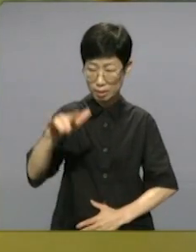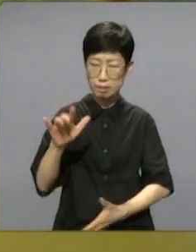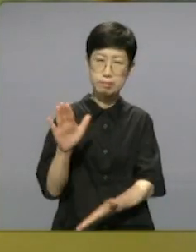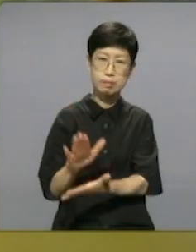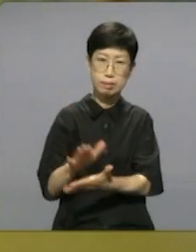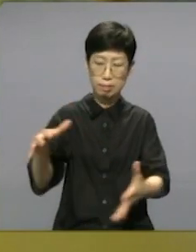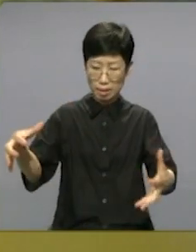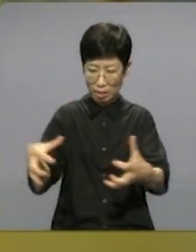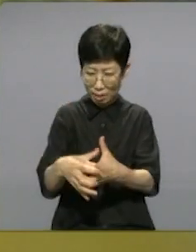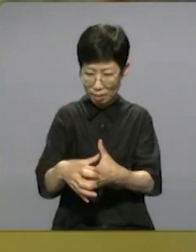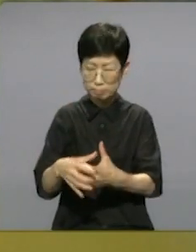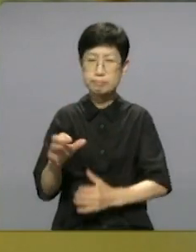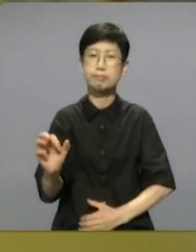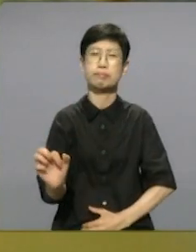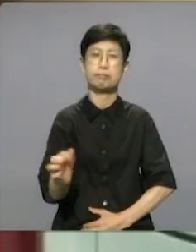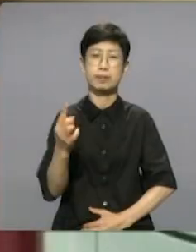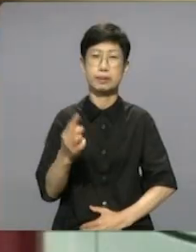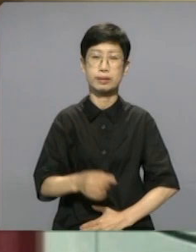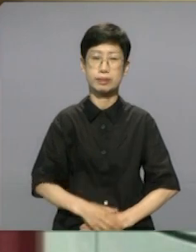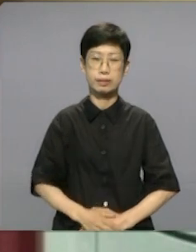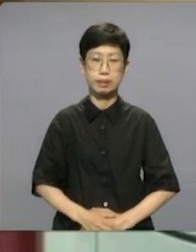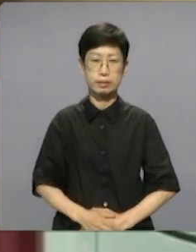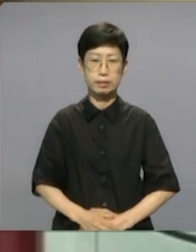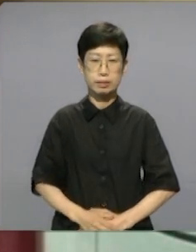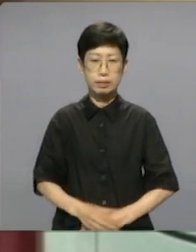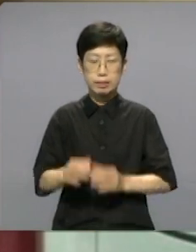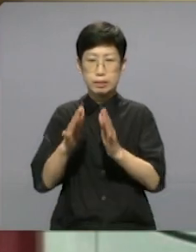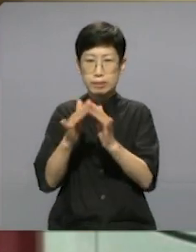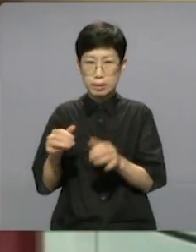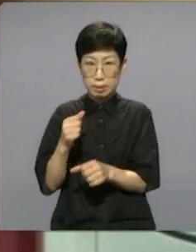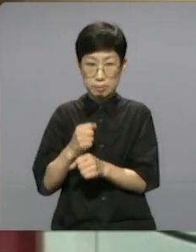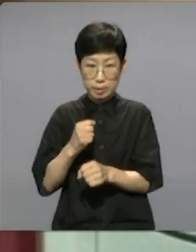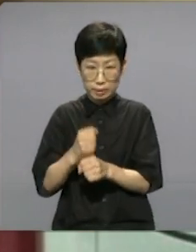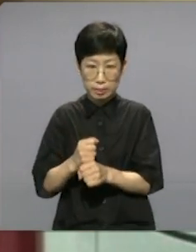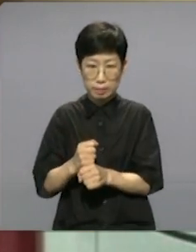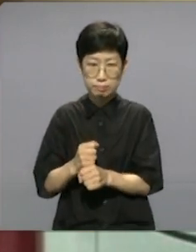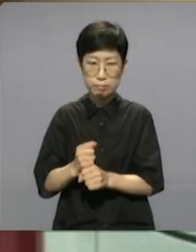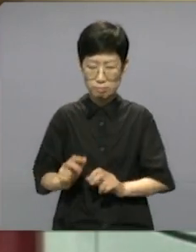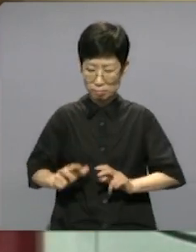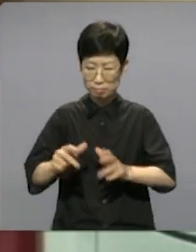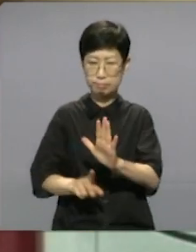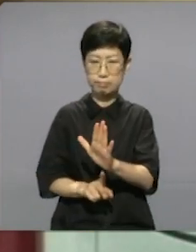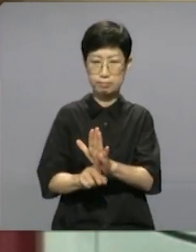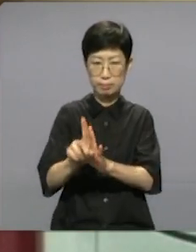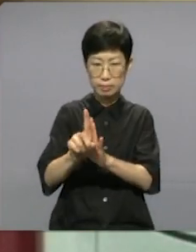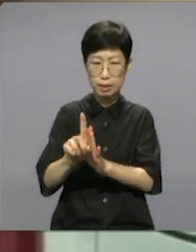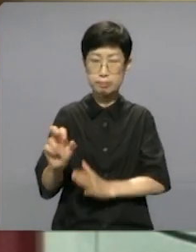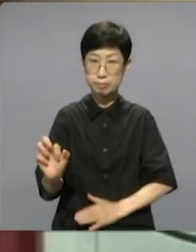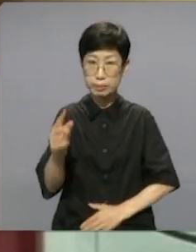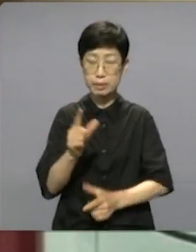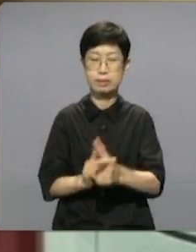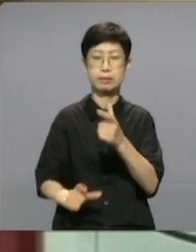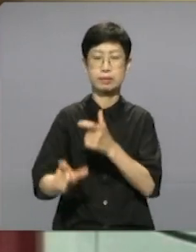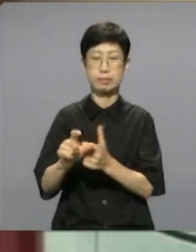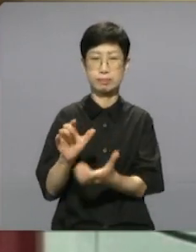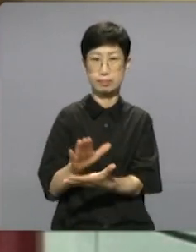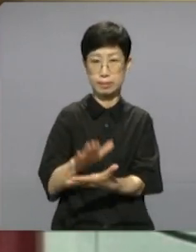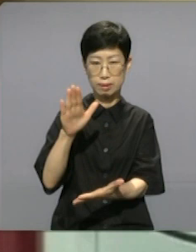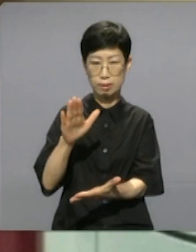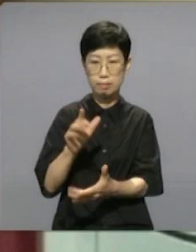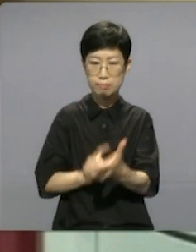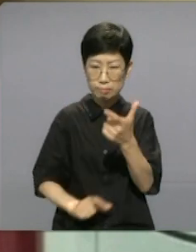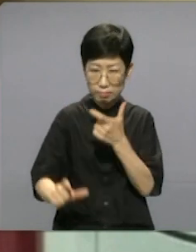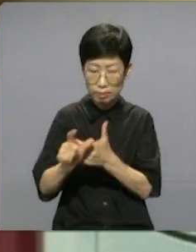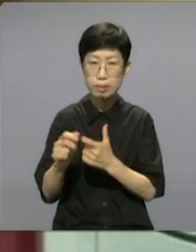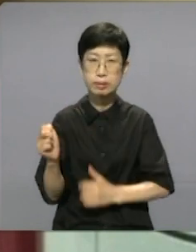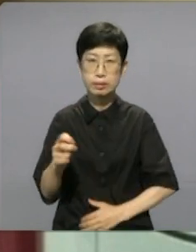결합했기 때문으로 보고 있습니다. Human-caused warming has made heat waves, heat domes like this hotter, more frequent,